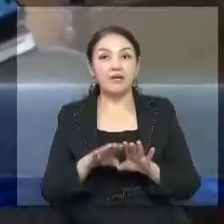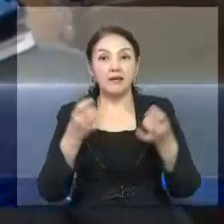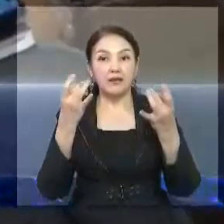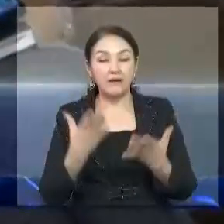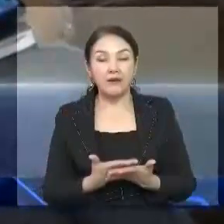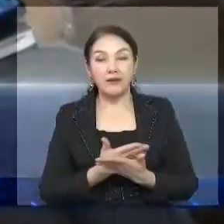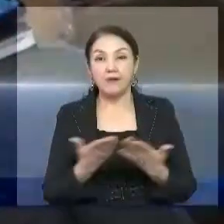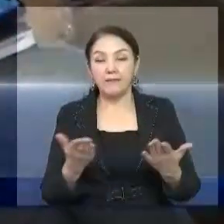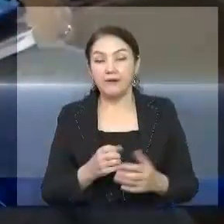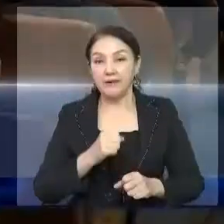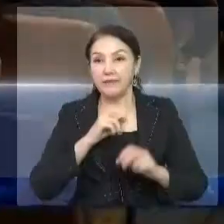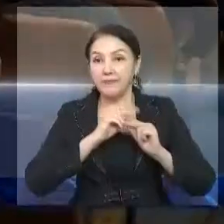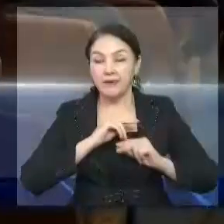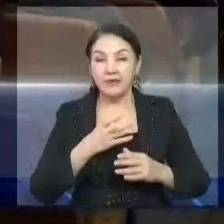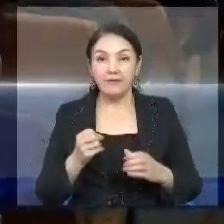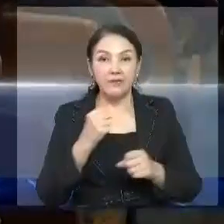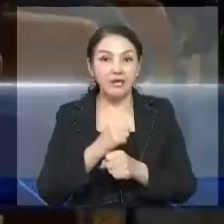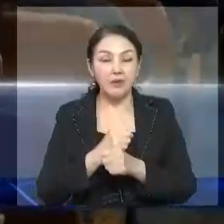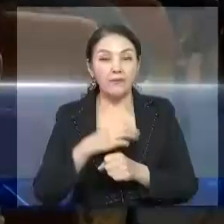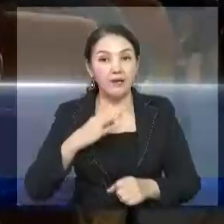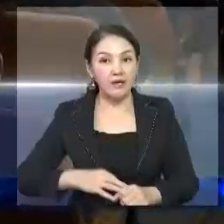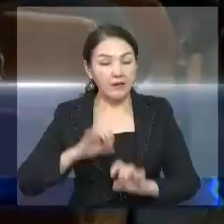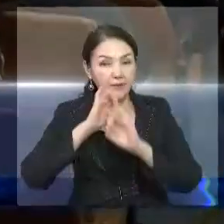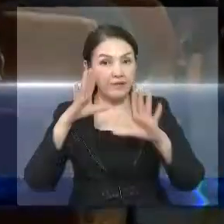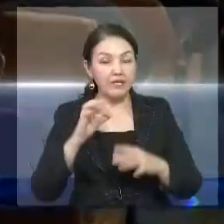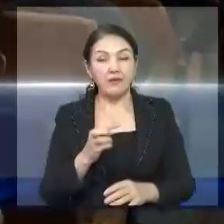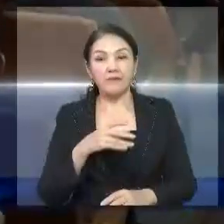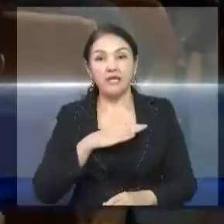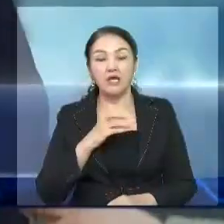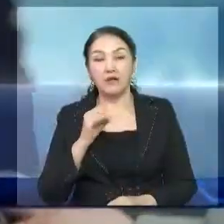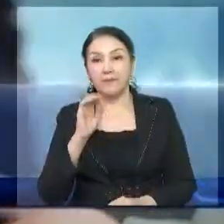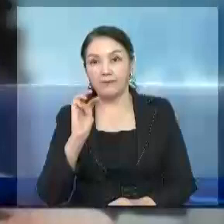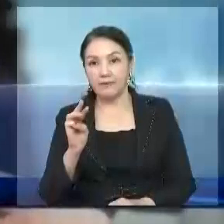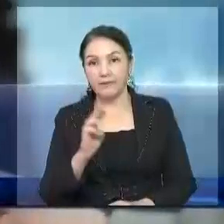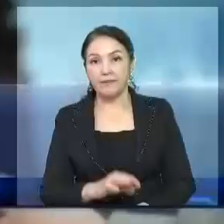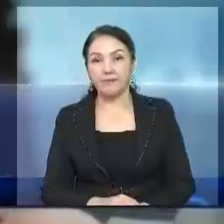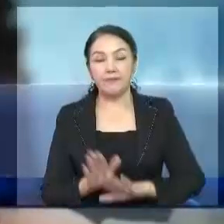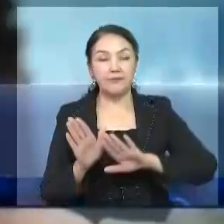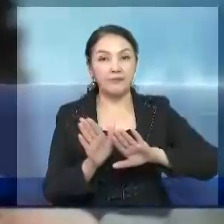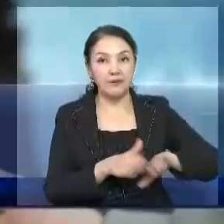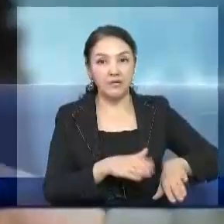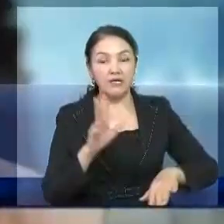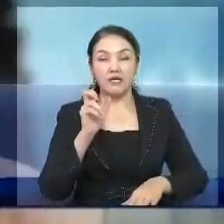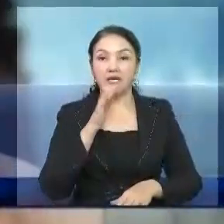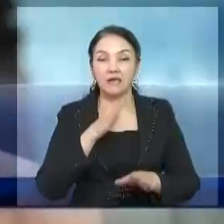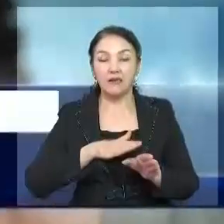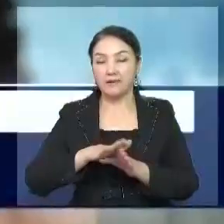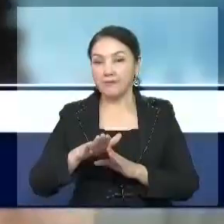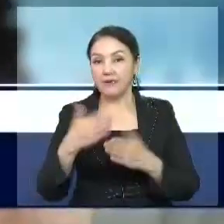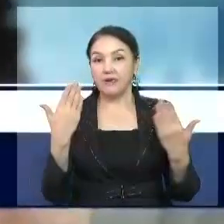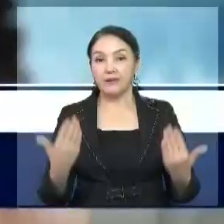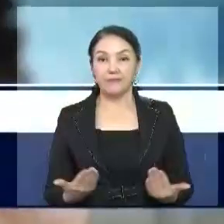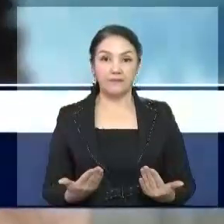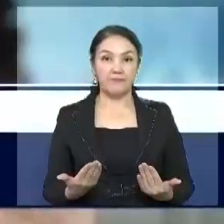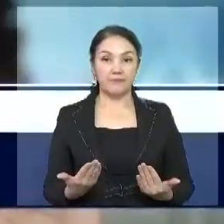только великий военный деятель. Сартай Байжан-Оло стал известным бием рода Алим. Прошло 300 лет, и вот